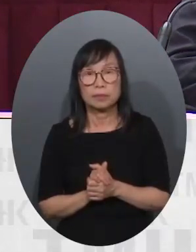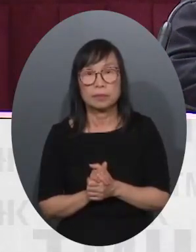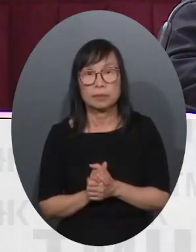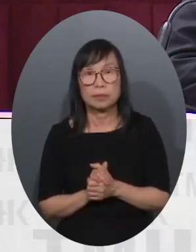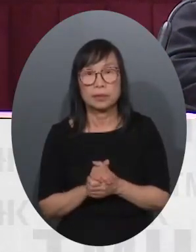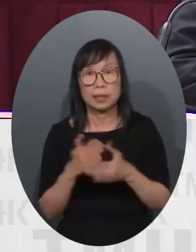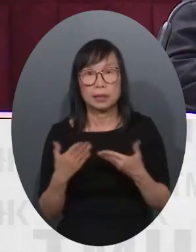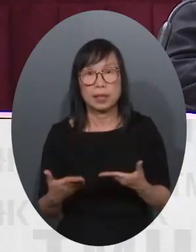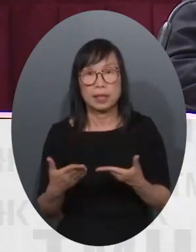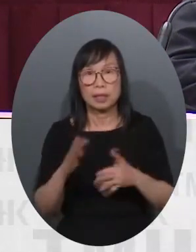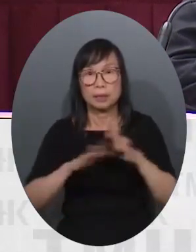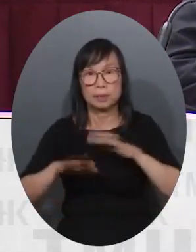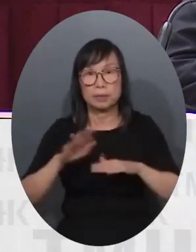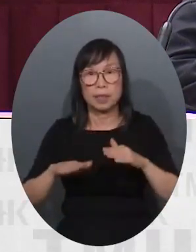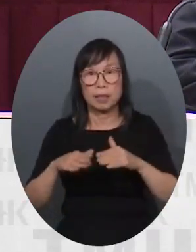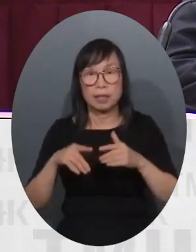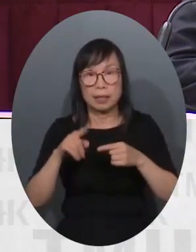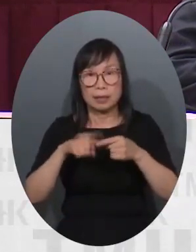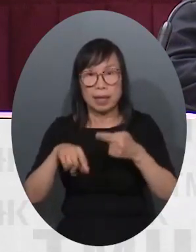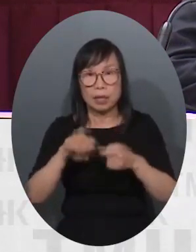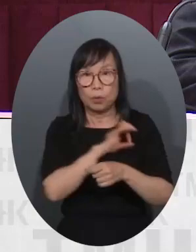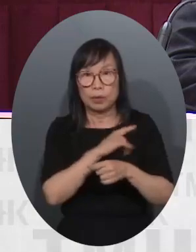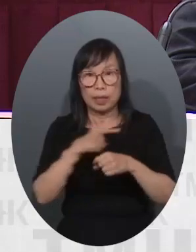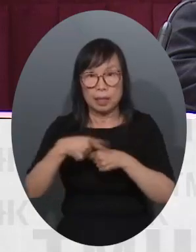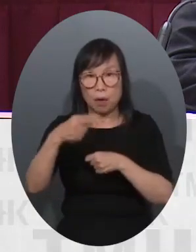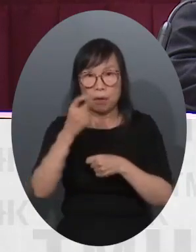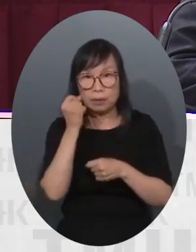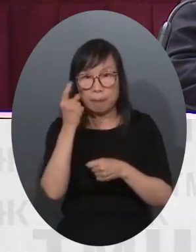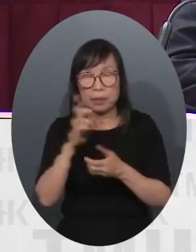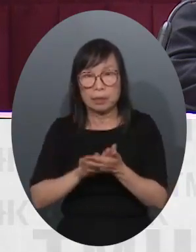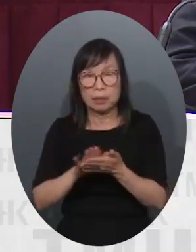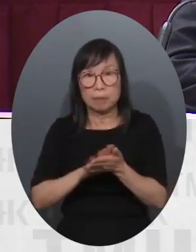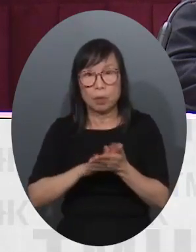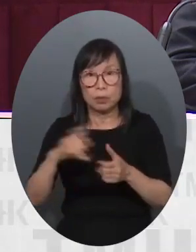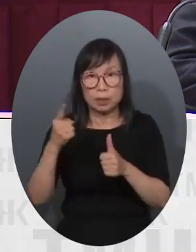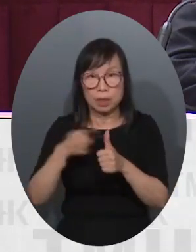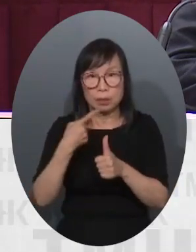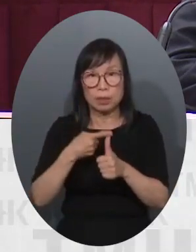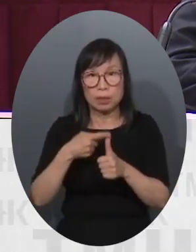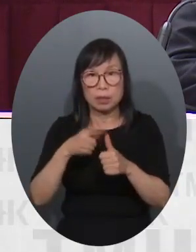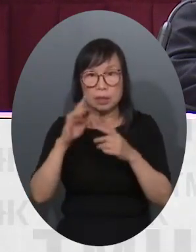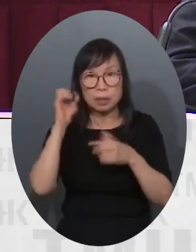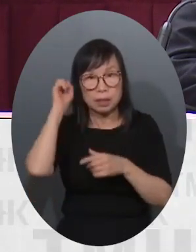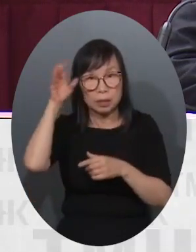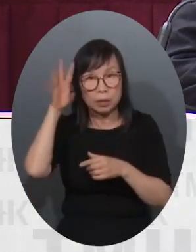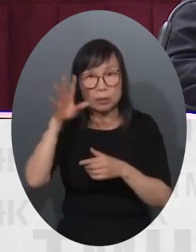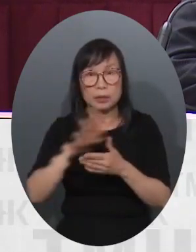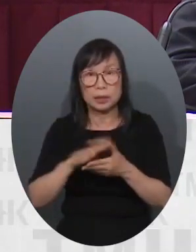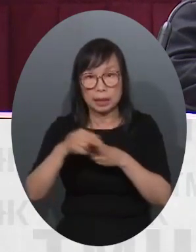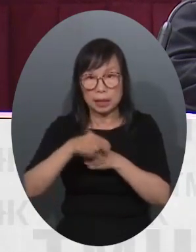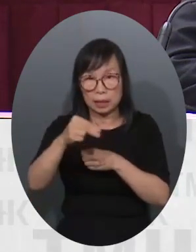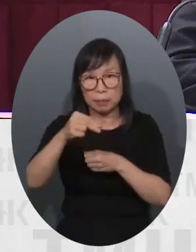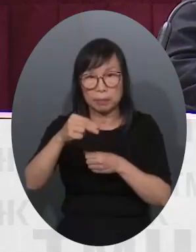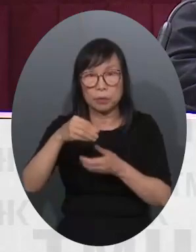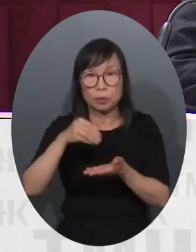我們現在處理今次大會第一項特別事務。首先，我正式動議第七號決議